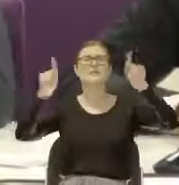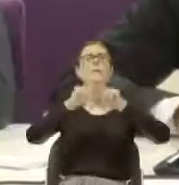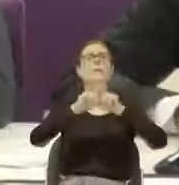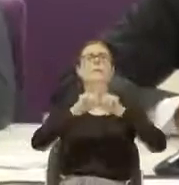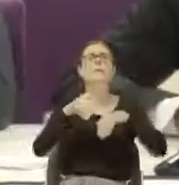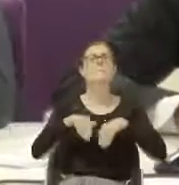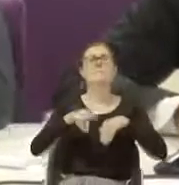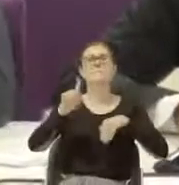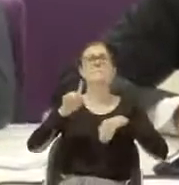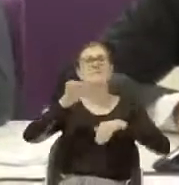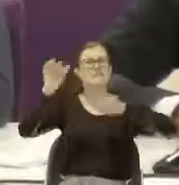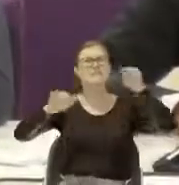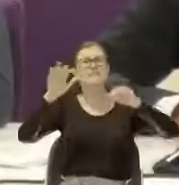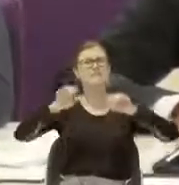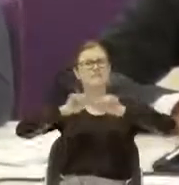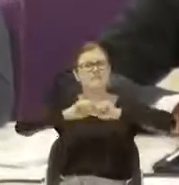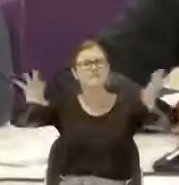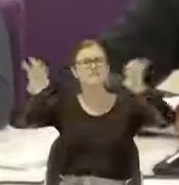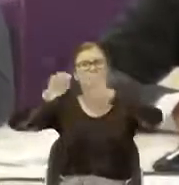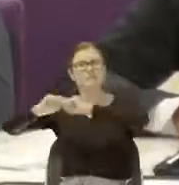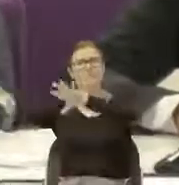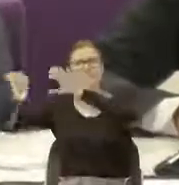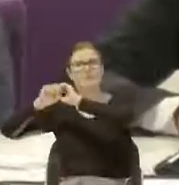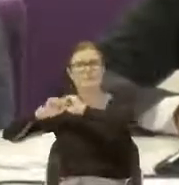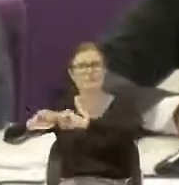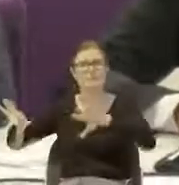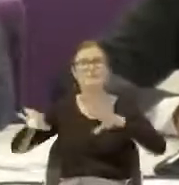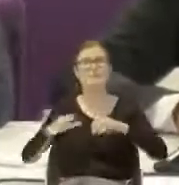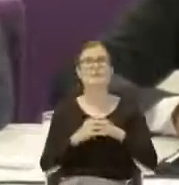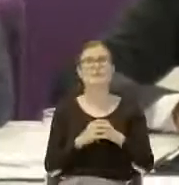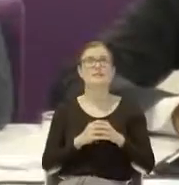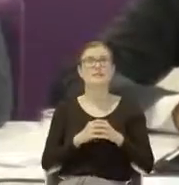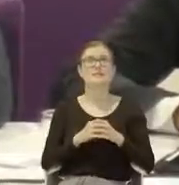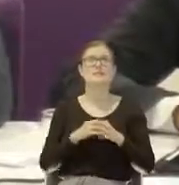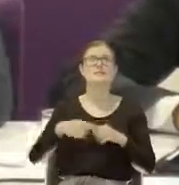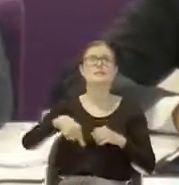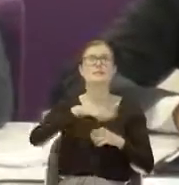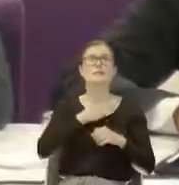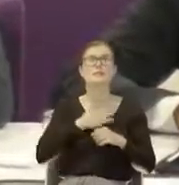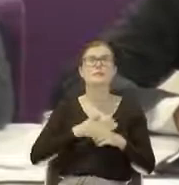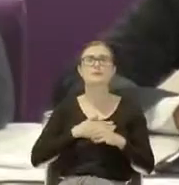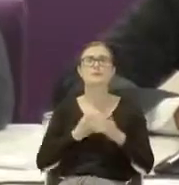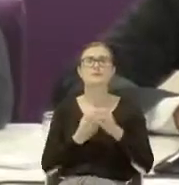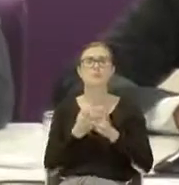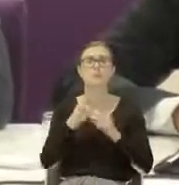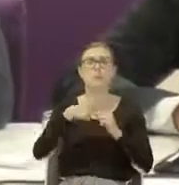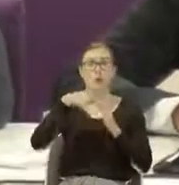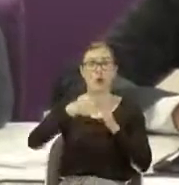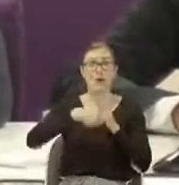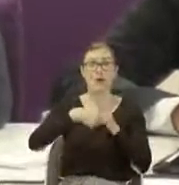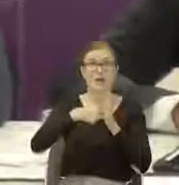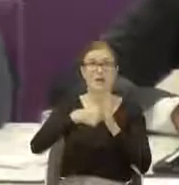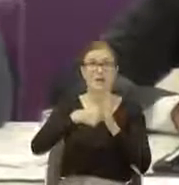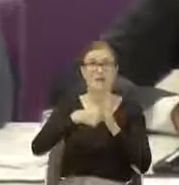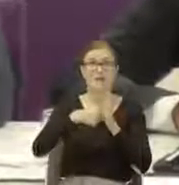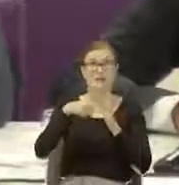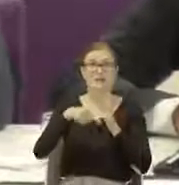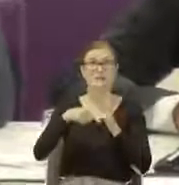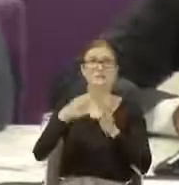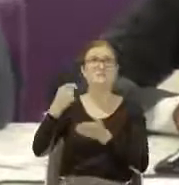l'avant. Beaucoup de projets financés par des économies